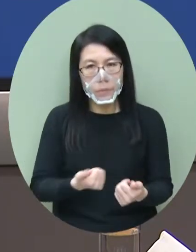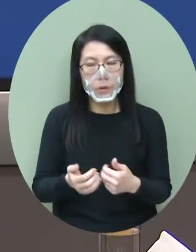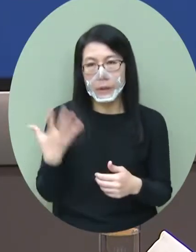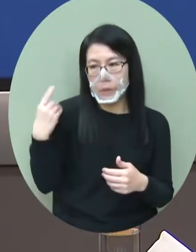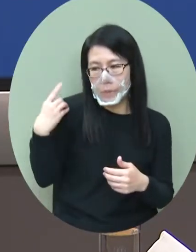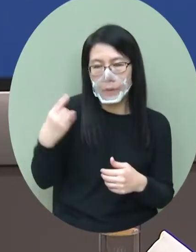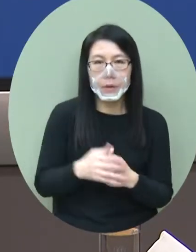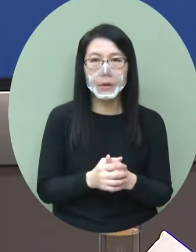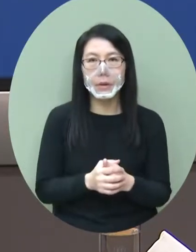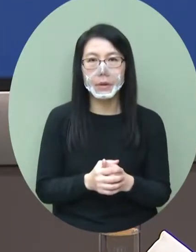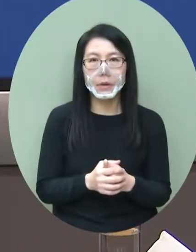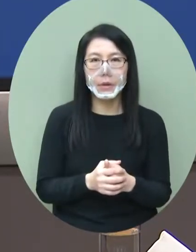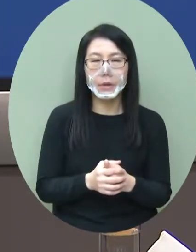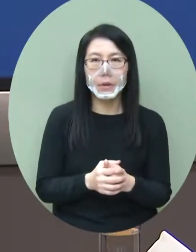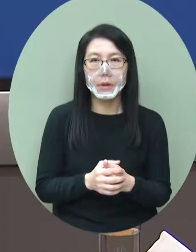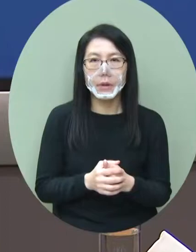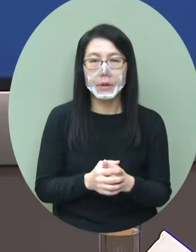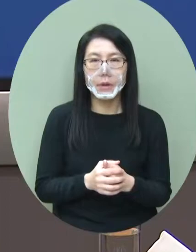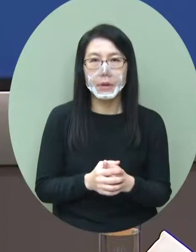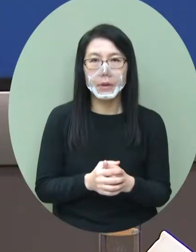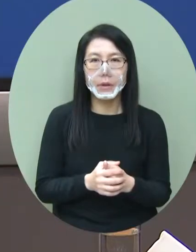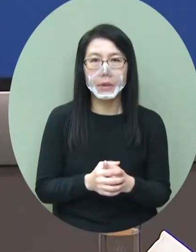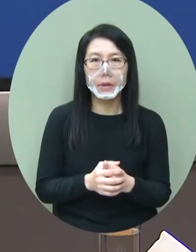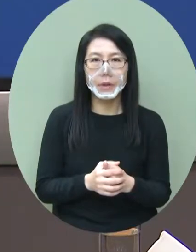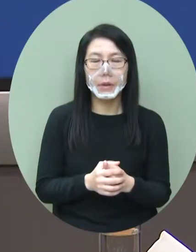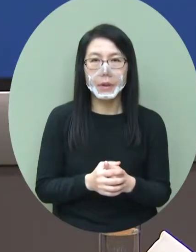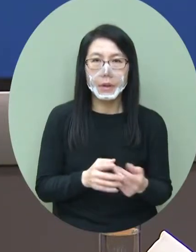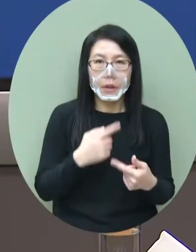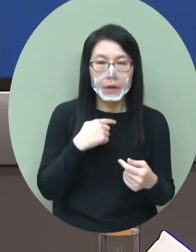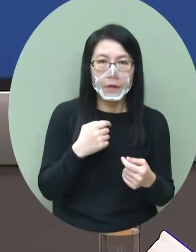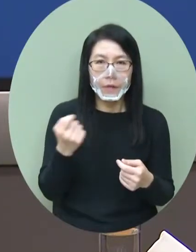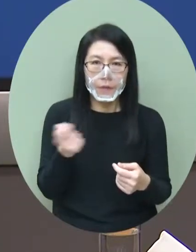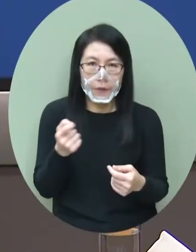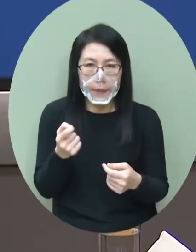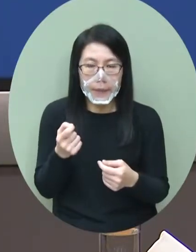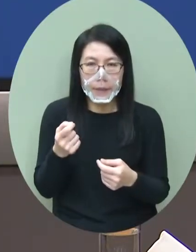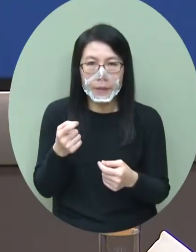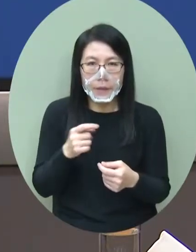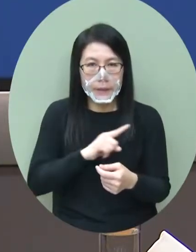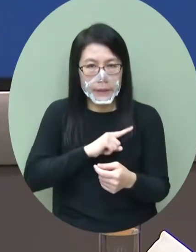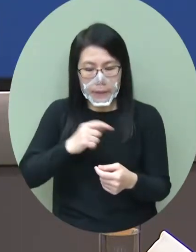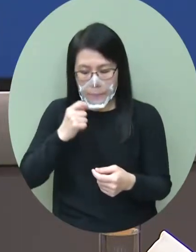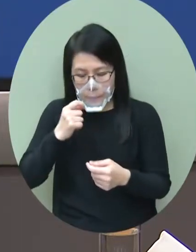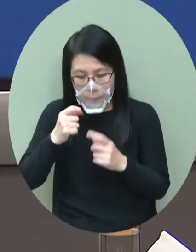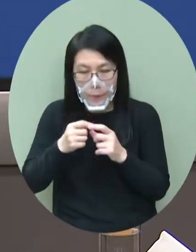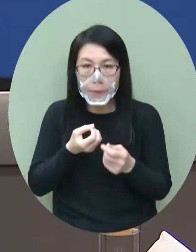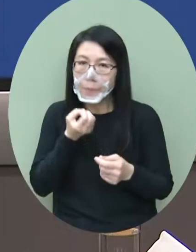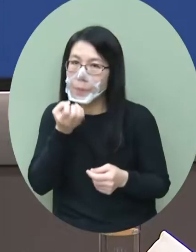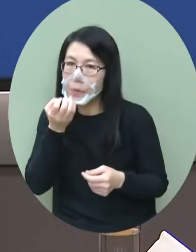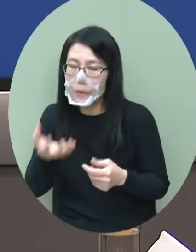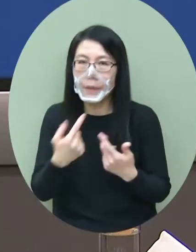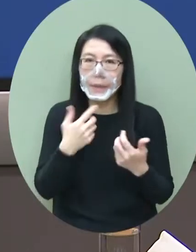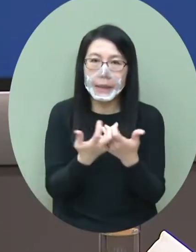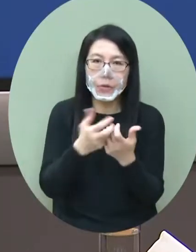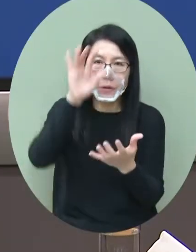和宣连同这个快速抗原的自我申报的大概也是3万啊，所以可以说